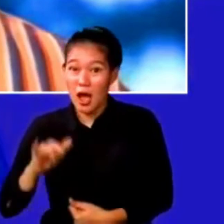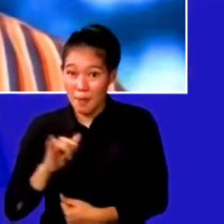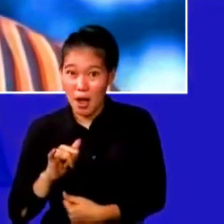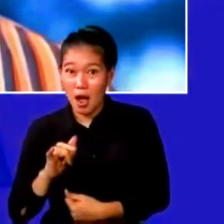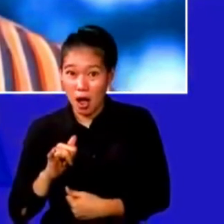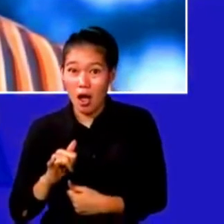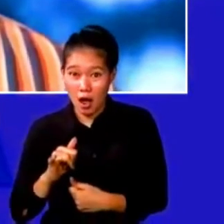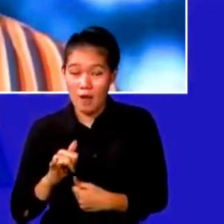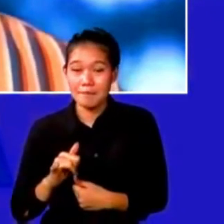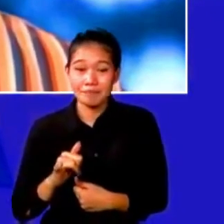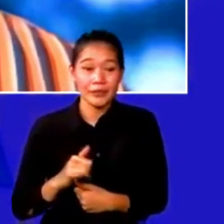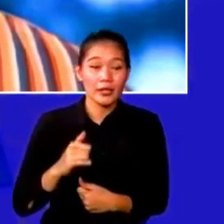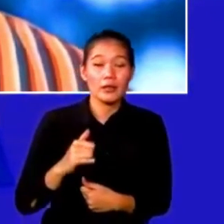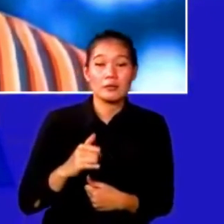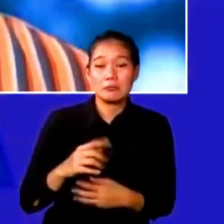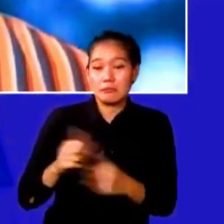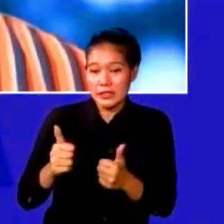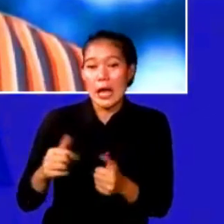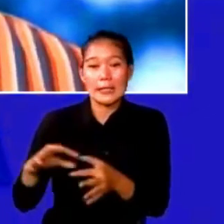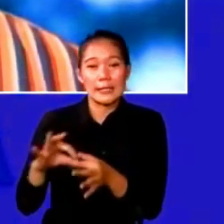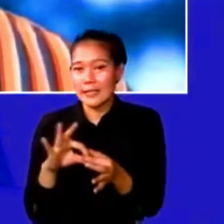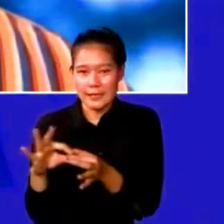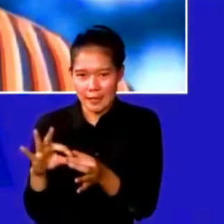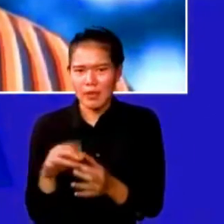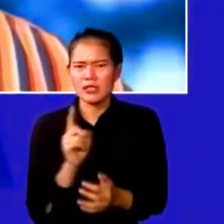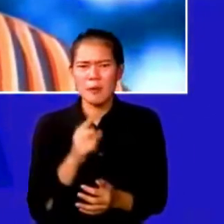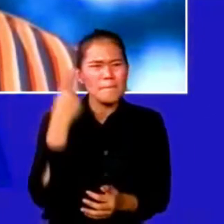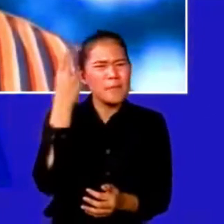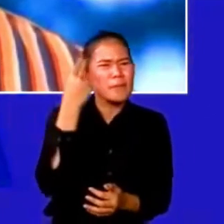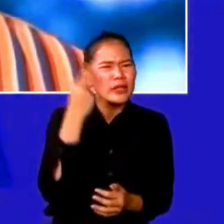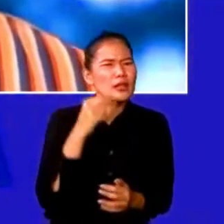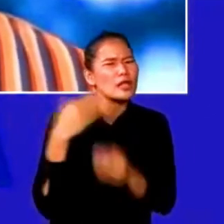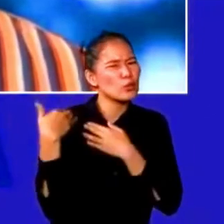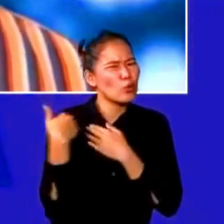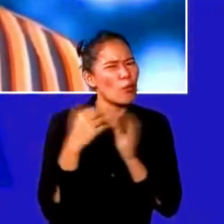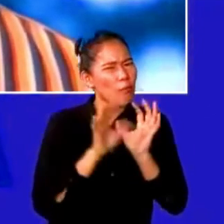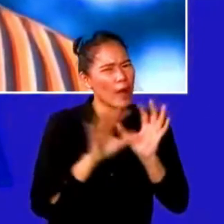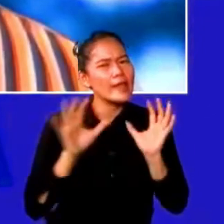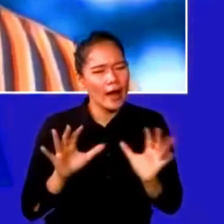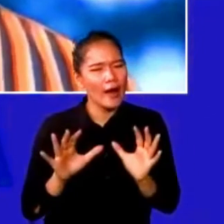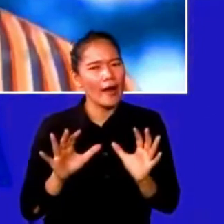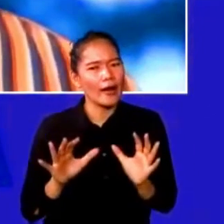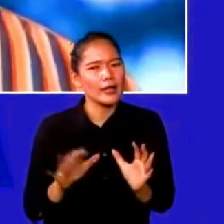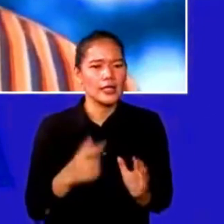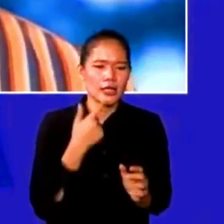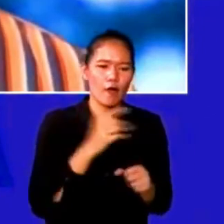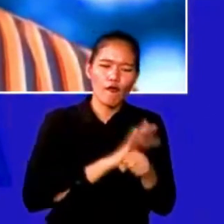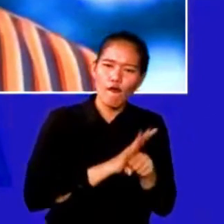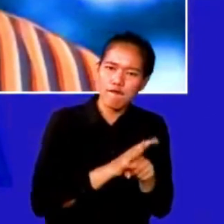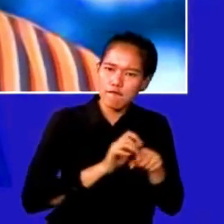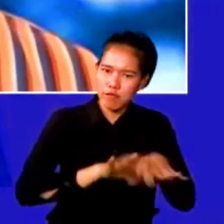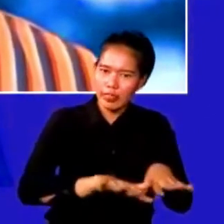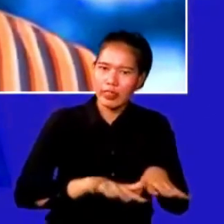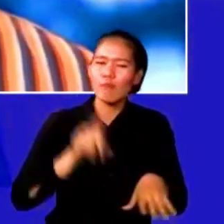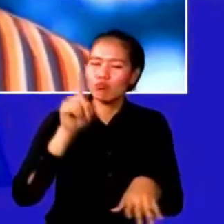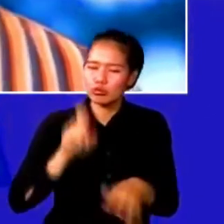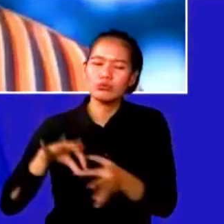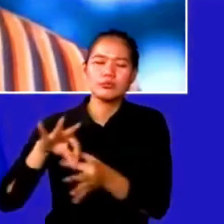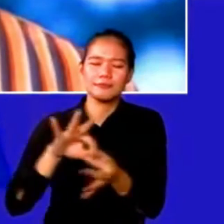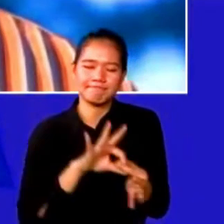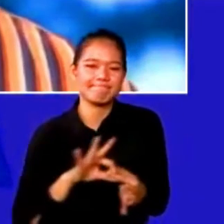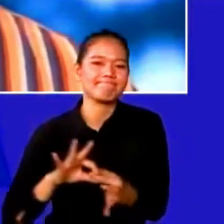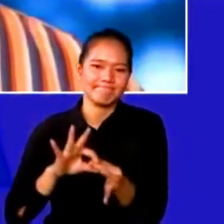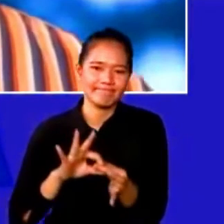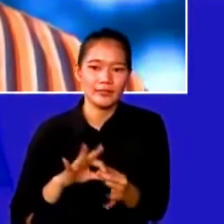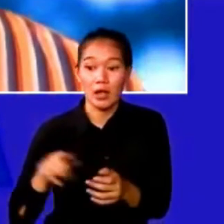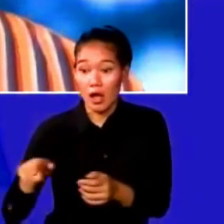itu yang tidak ditanggung pemerintah Nah karena ke pemerintah juga menanggung banyak sekali ya jadi dalam hal pandemic kita bergotong-royong yang